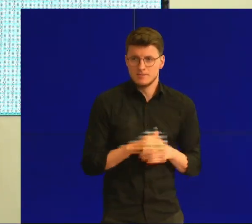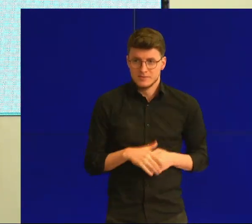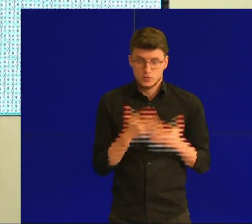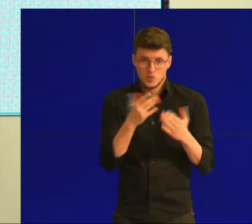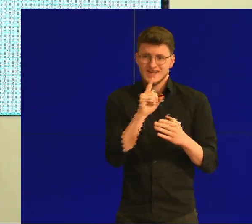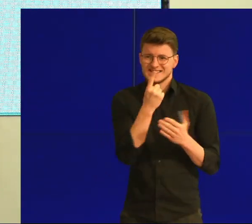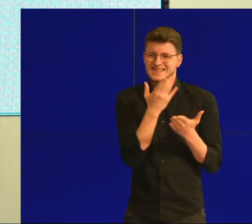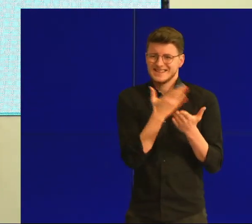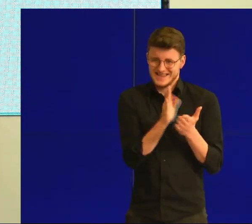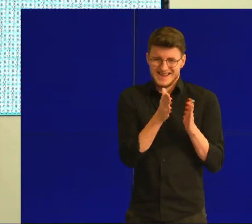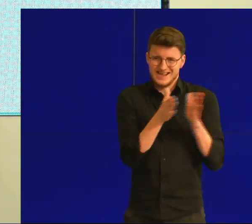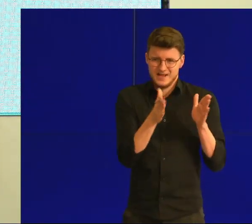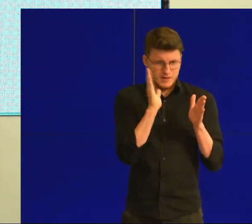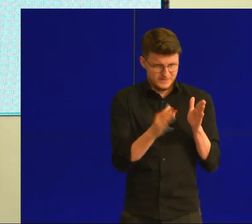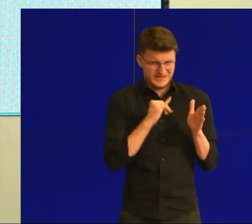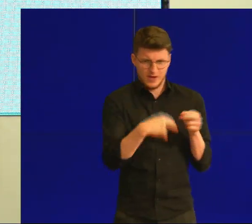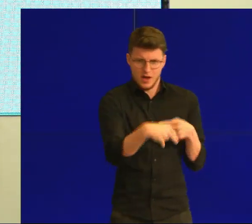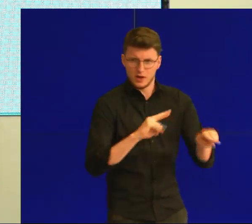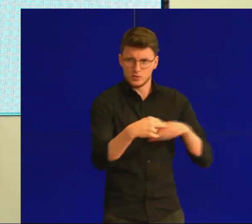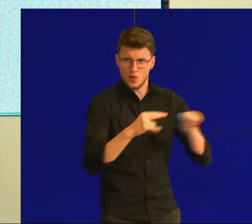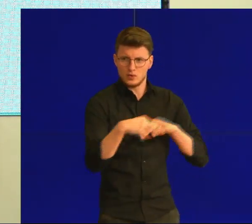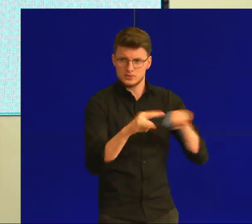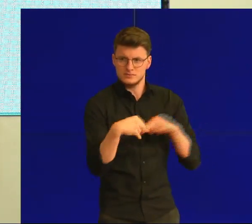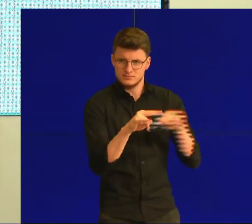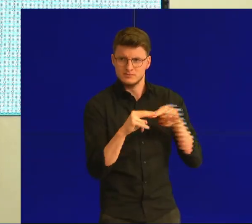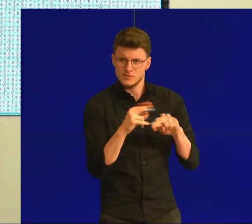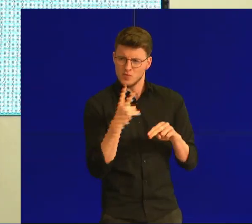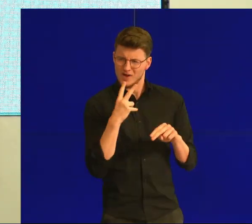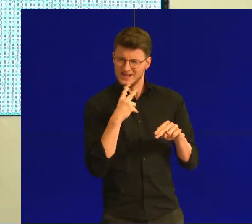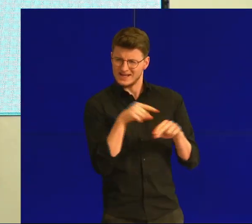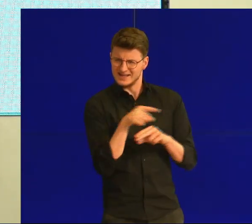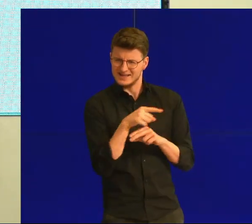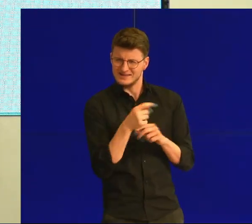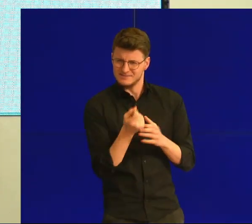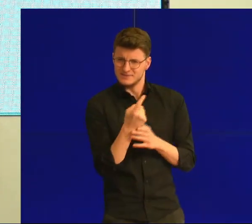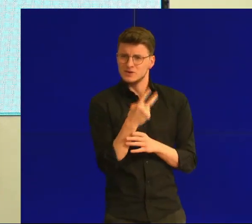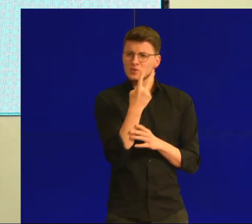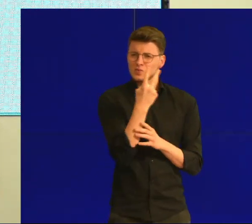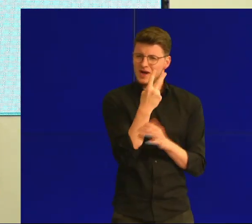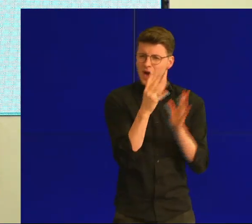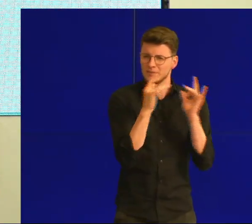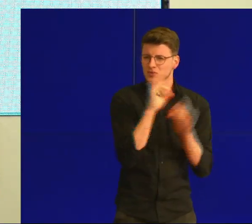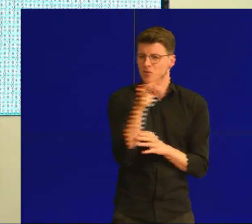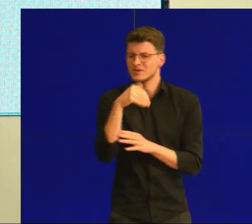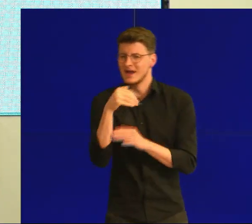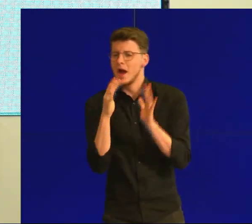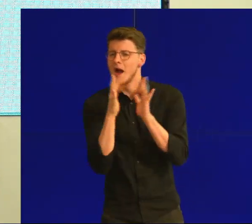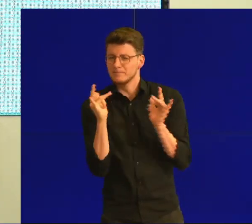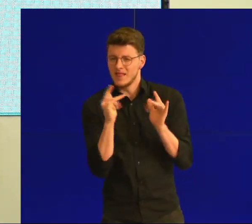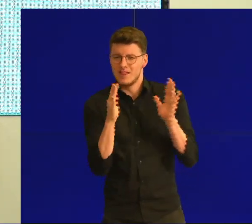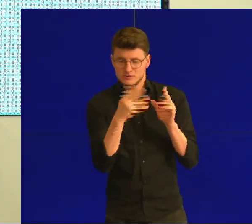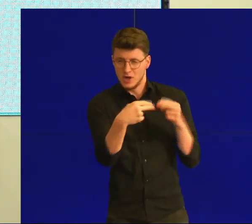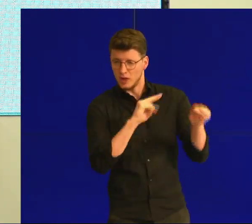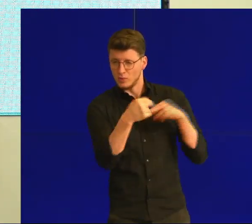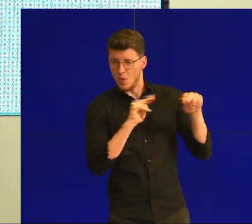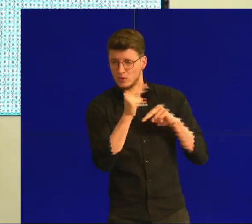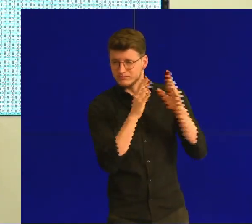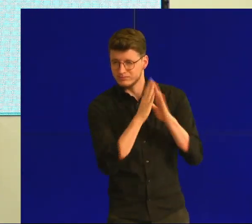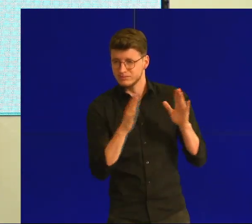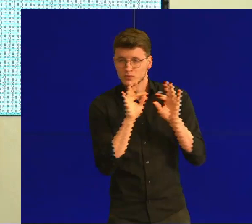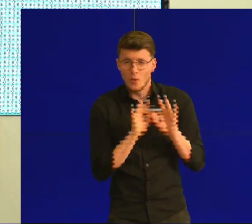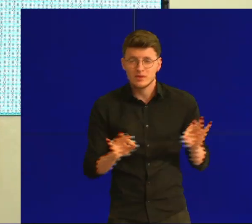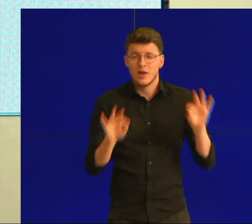enquête l'ip font tuer après le tournage n'a pas été très bavard verdict 2 months d'arômes